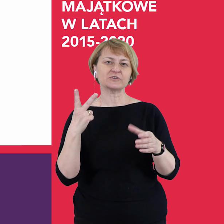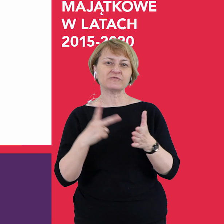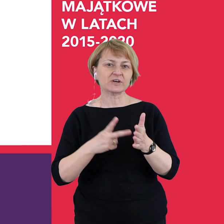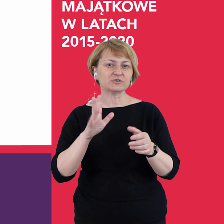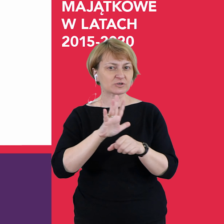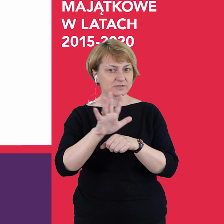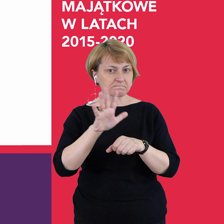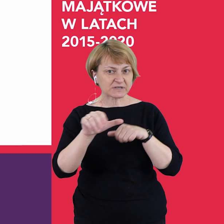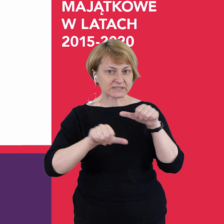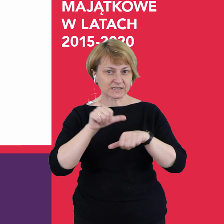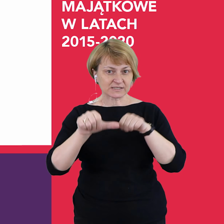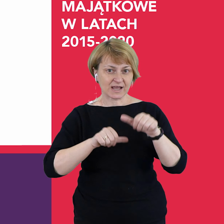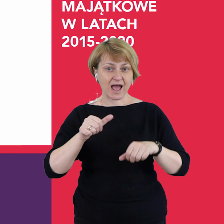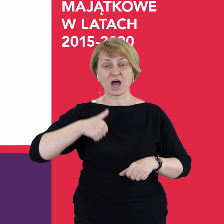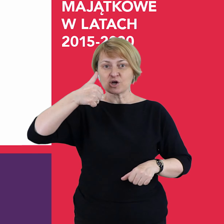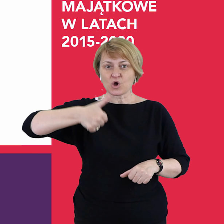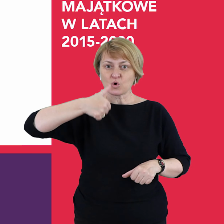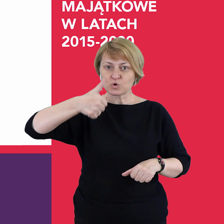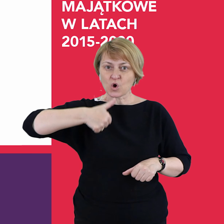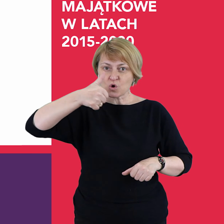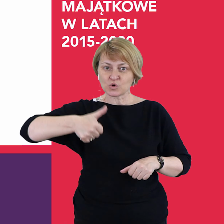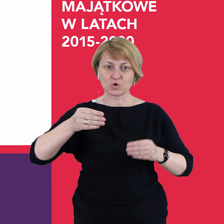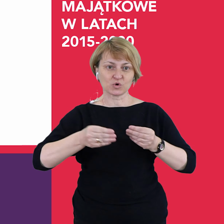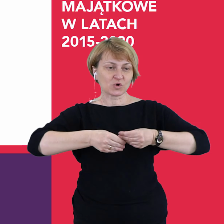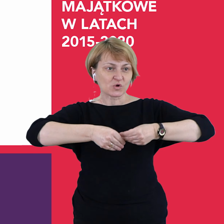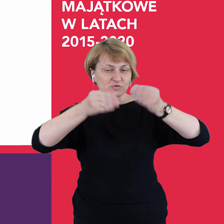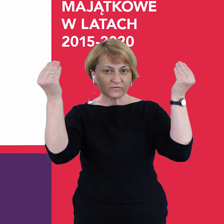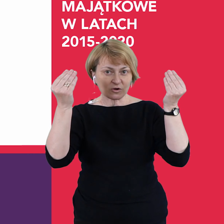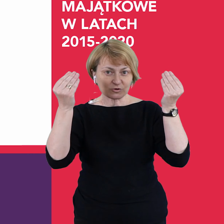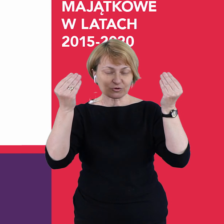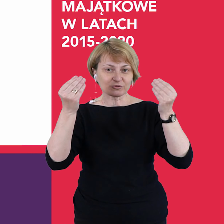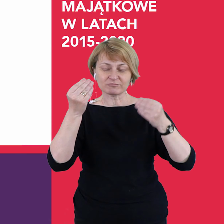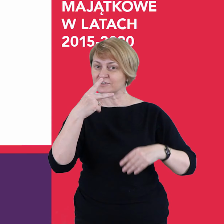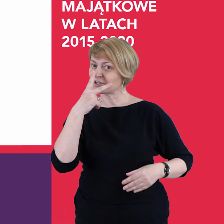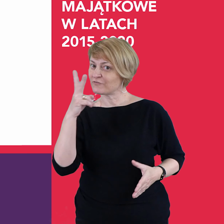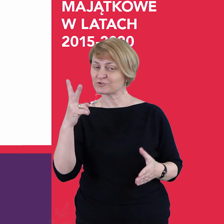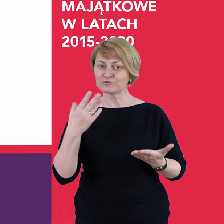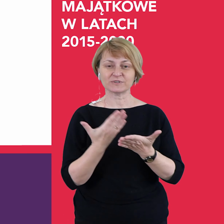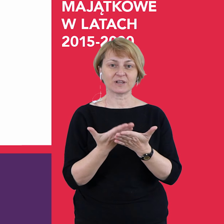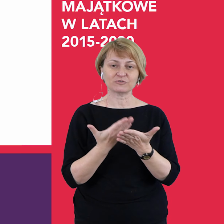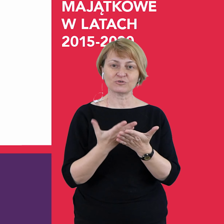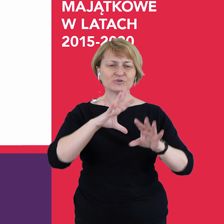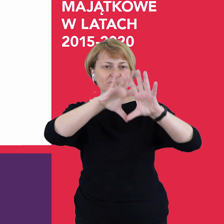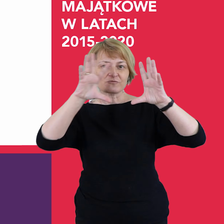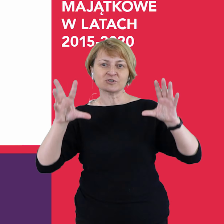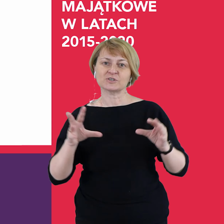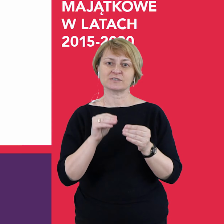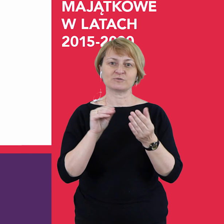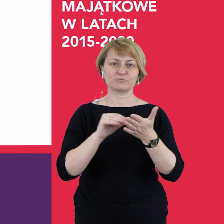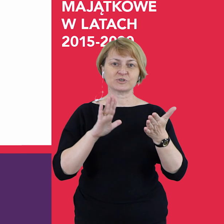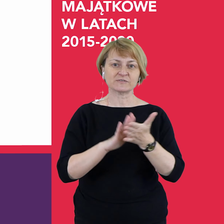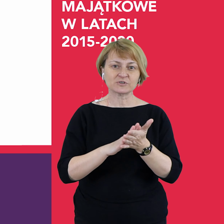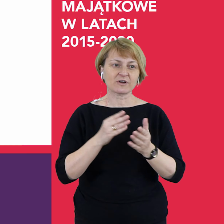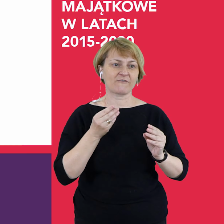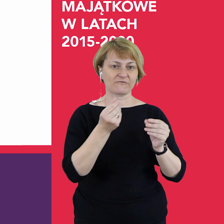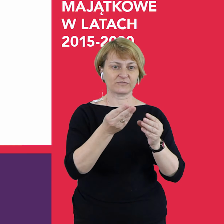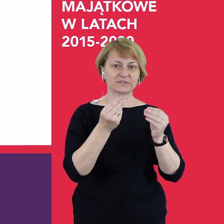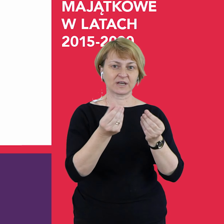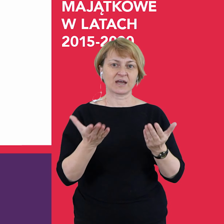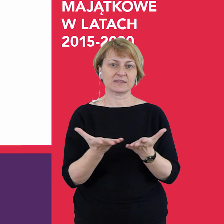niż te, które były w 2015 roku. Aczkolwiek rok do roku tej progresji już prawie nie widzimy. Przyzwyczailiśmy się wszyscy do tego,